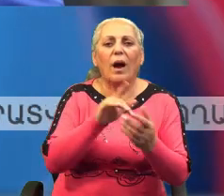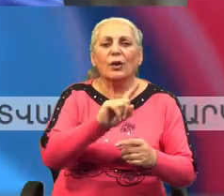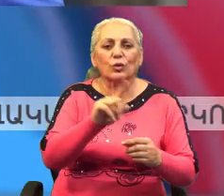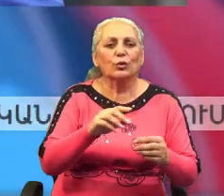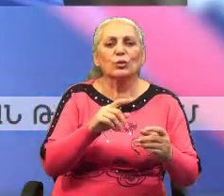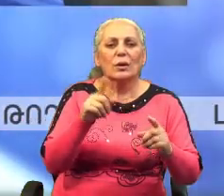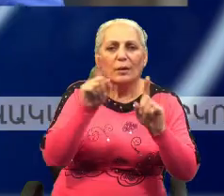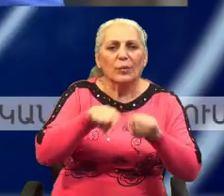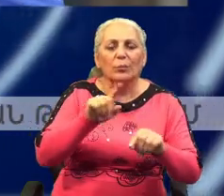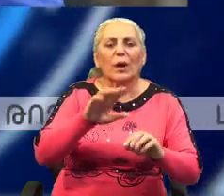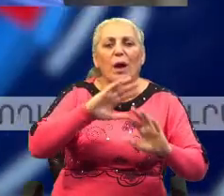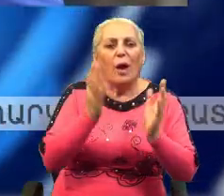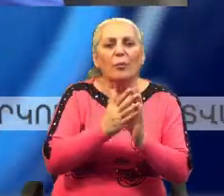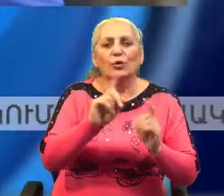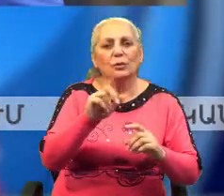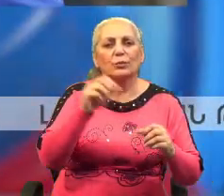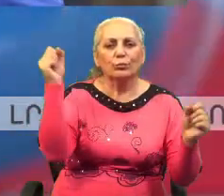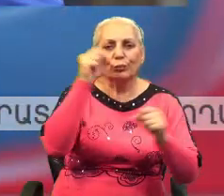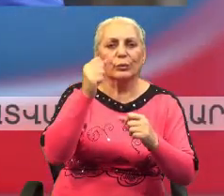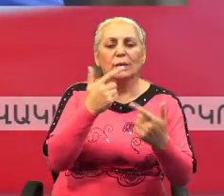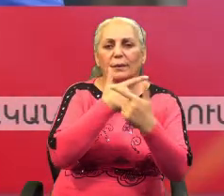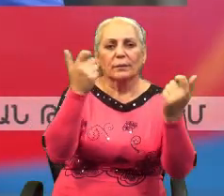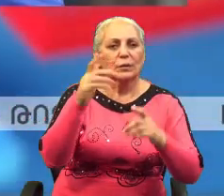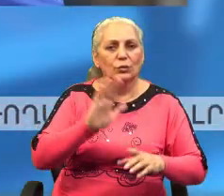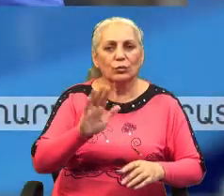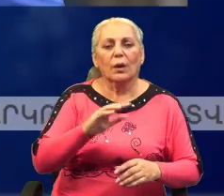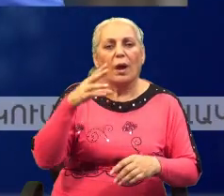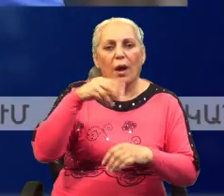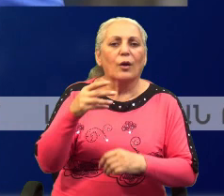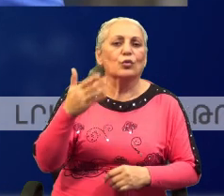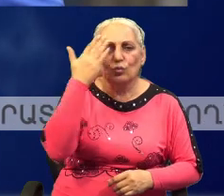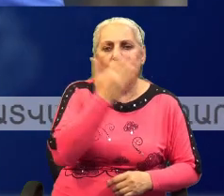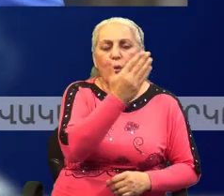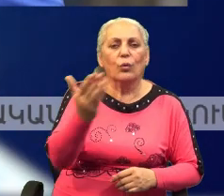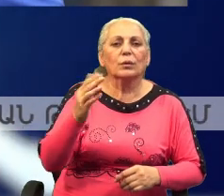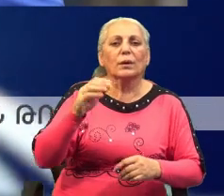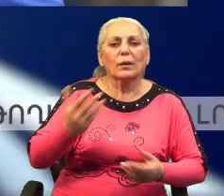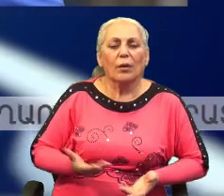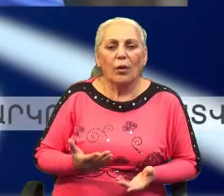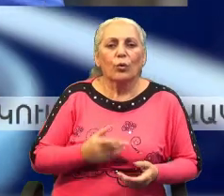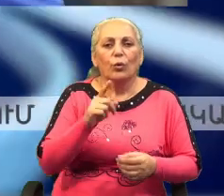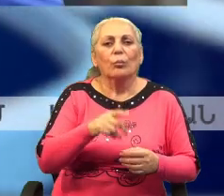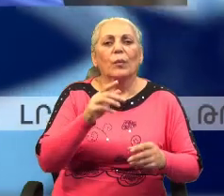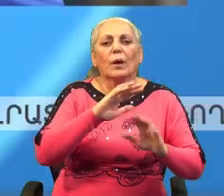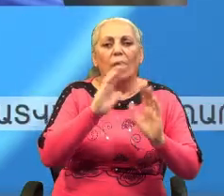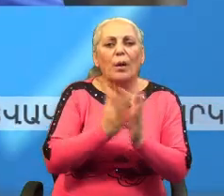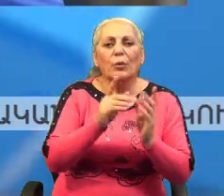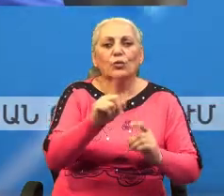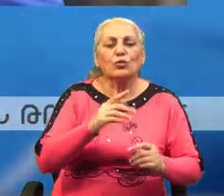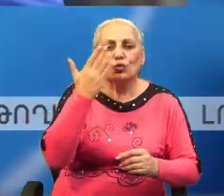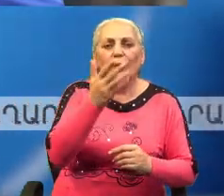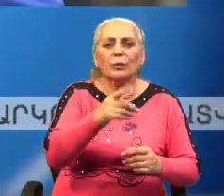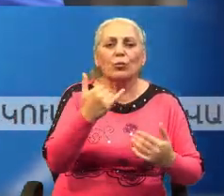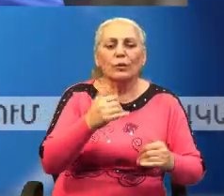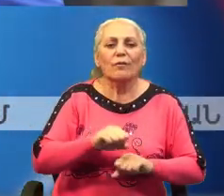հետոին, ակնարկելով հեռանալու հայտարություններ չանել։ Հայ ժողովրդի կյանքում այս վճռական պահին, երբ ժողովրդի կողմից վստահության կանխավճար